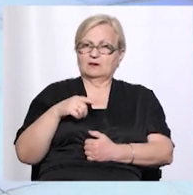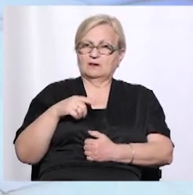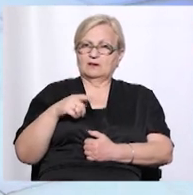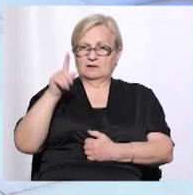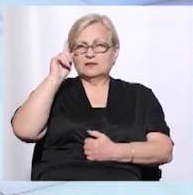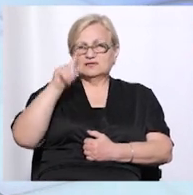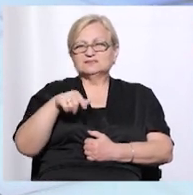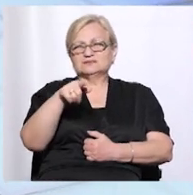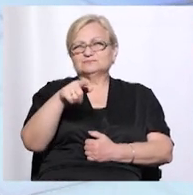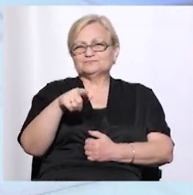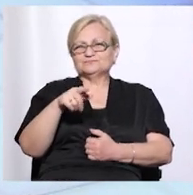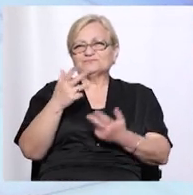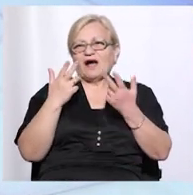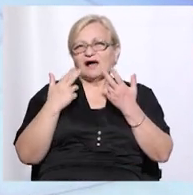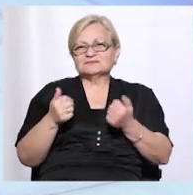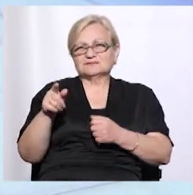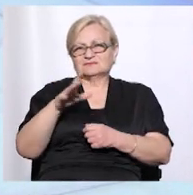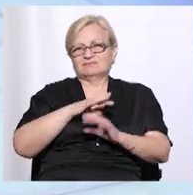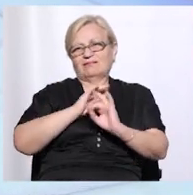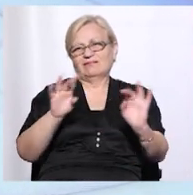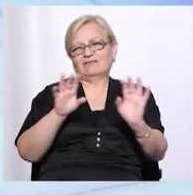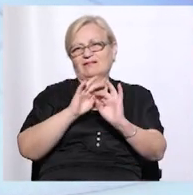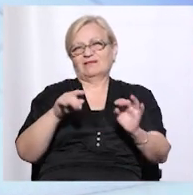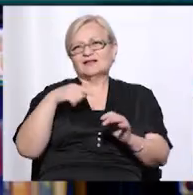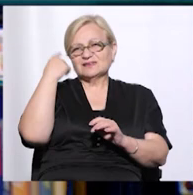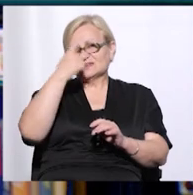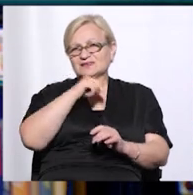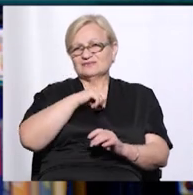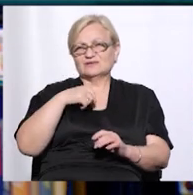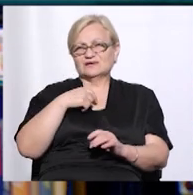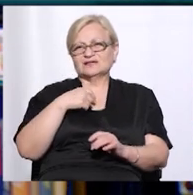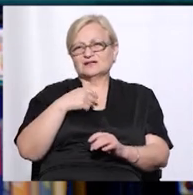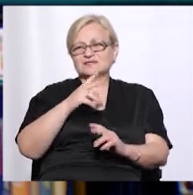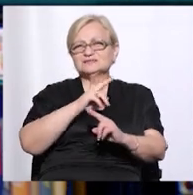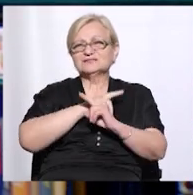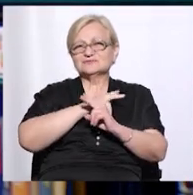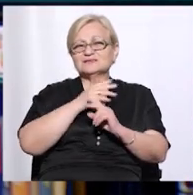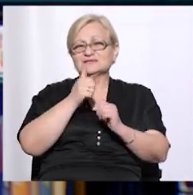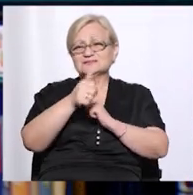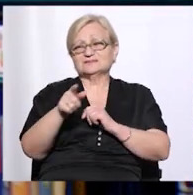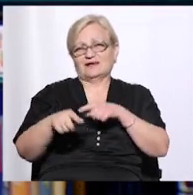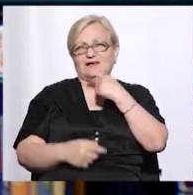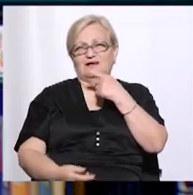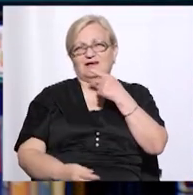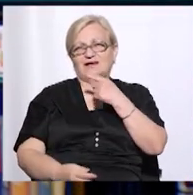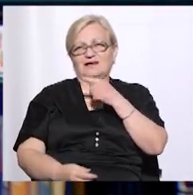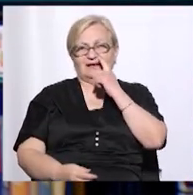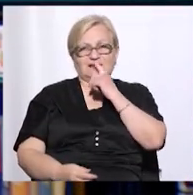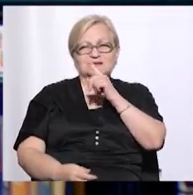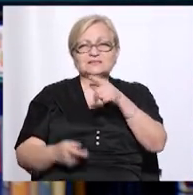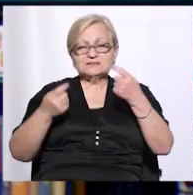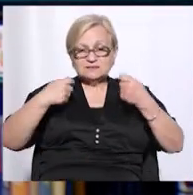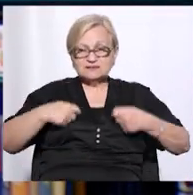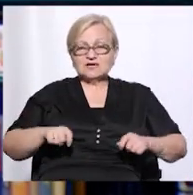გახსოვთ ახლა ცნობილი აღსარება, საკუთრივ პერსონაჟს რა ათქმევინა სიკვდილის წინ, სხვათაშორის გლახუნას